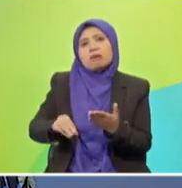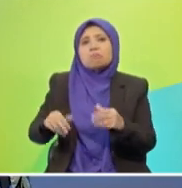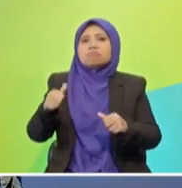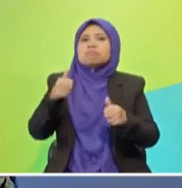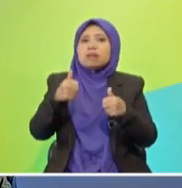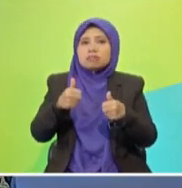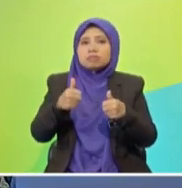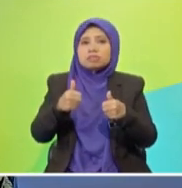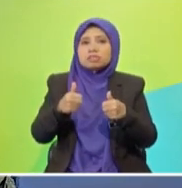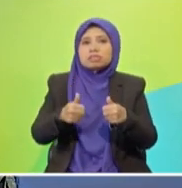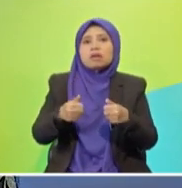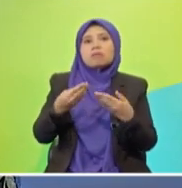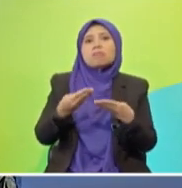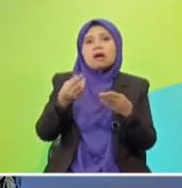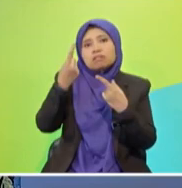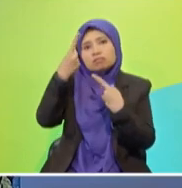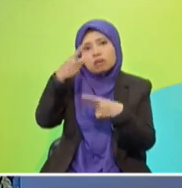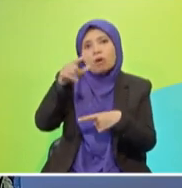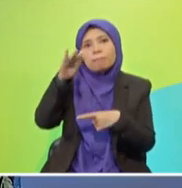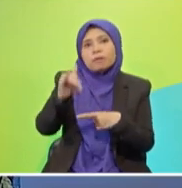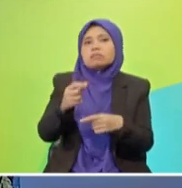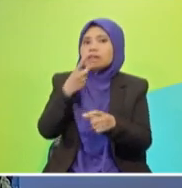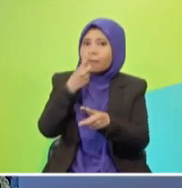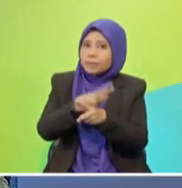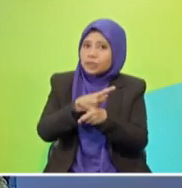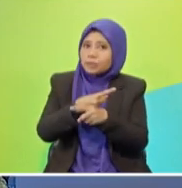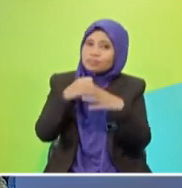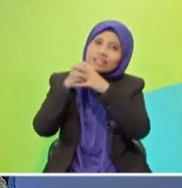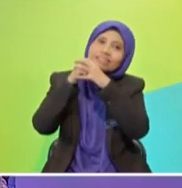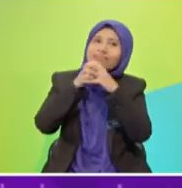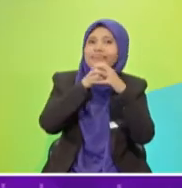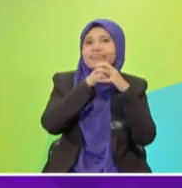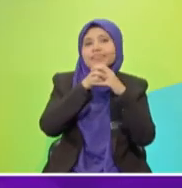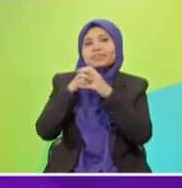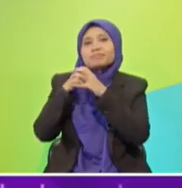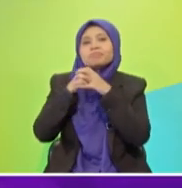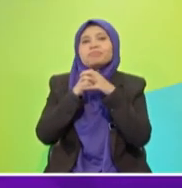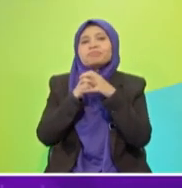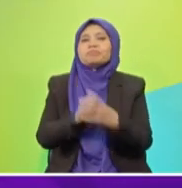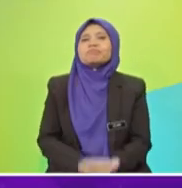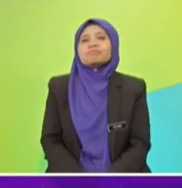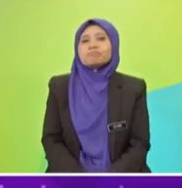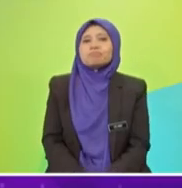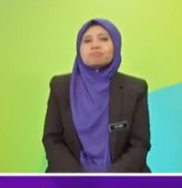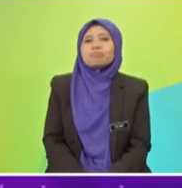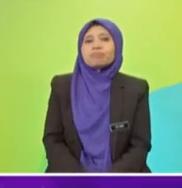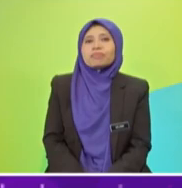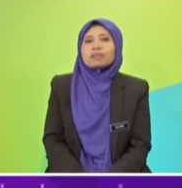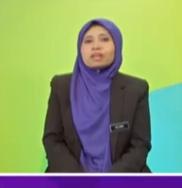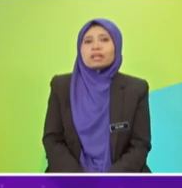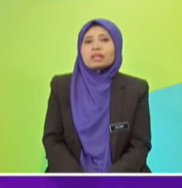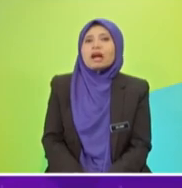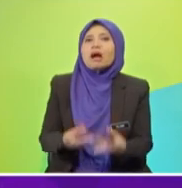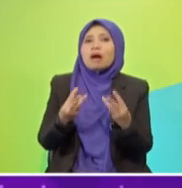dan memberi jawaban yang tepat tanya kepada semua bagaimanapun latihan